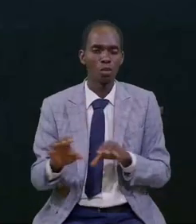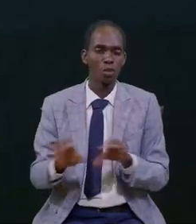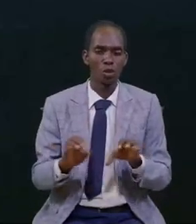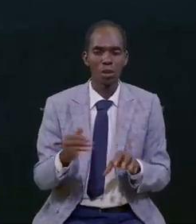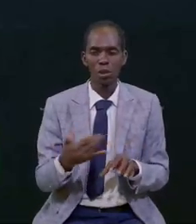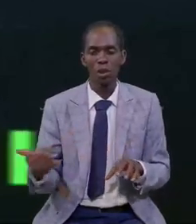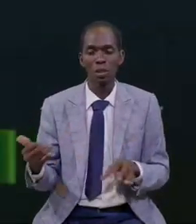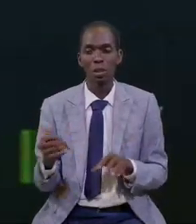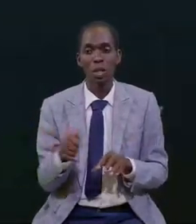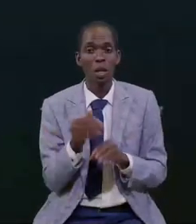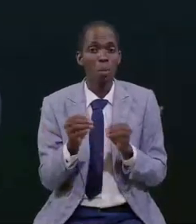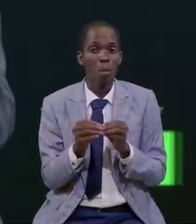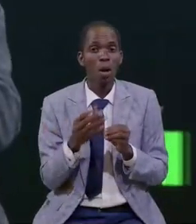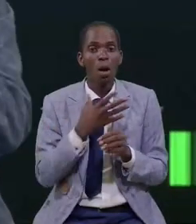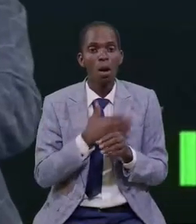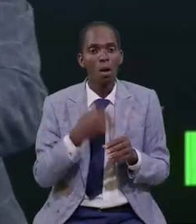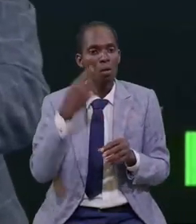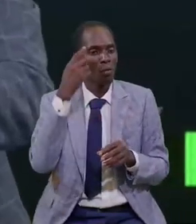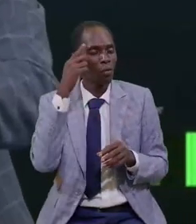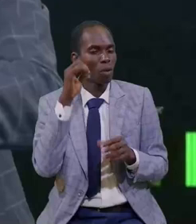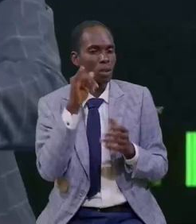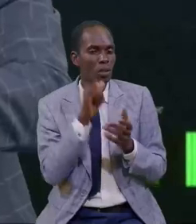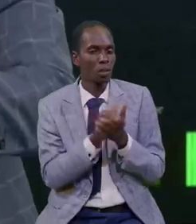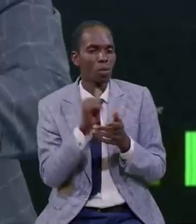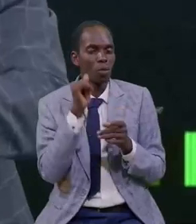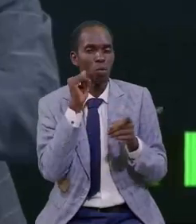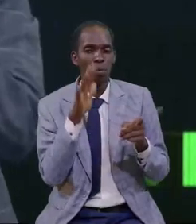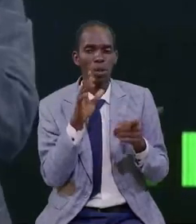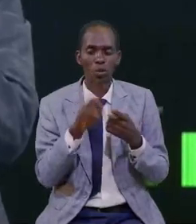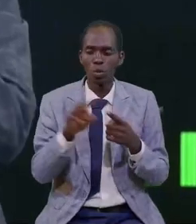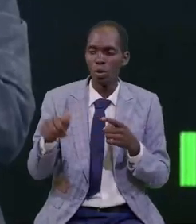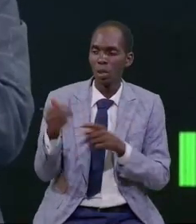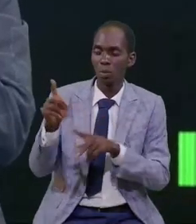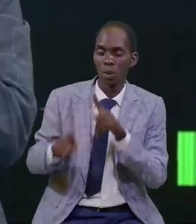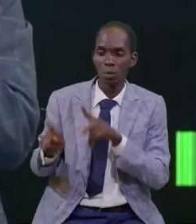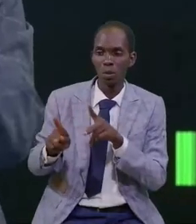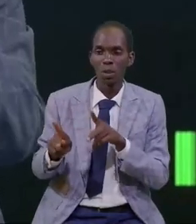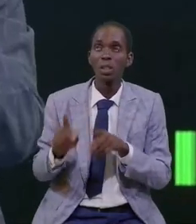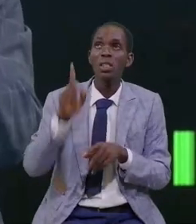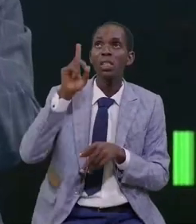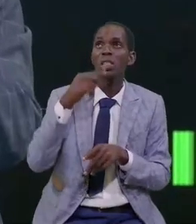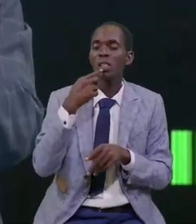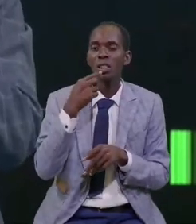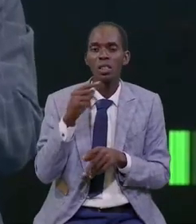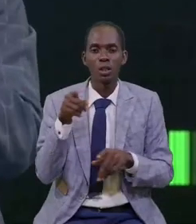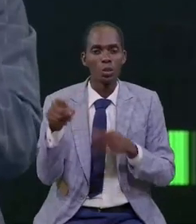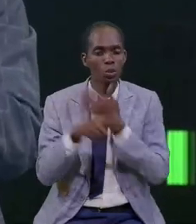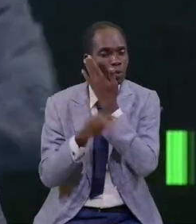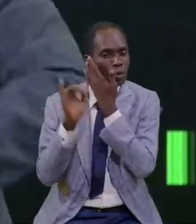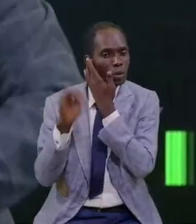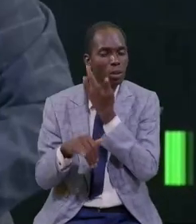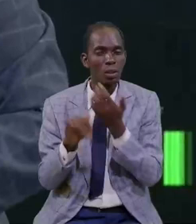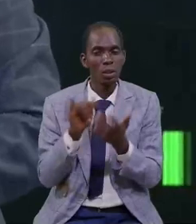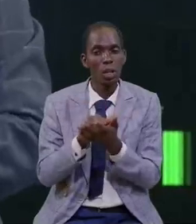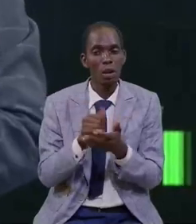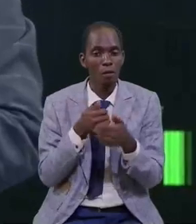et d'elle et pour tout le monde il dit celui qui me suit ne marchera pas